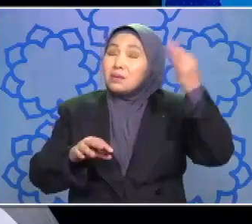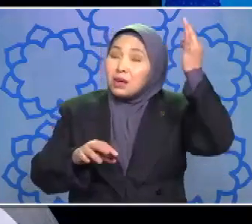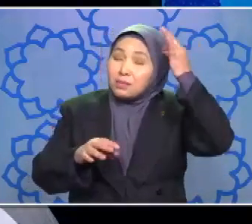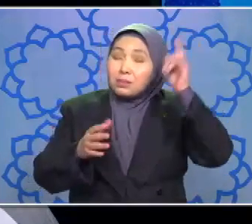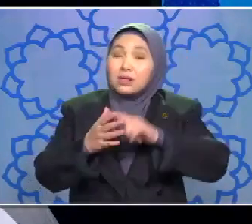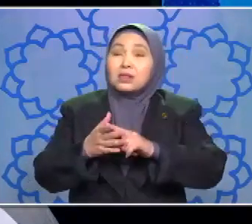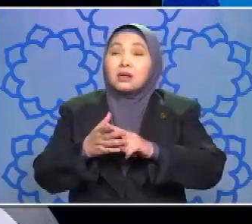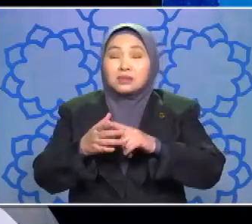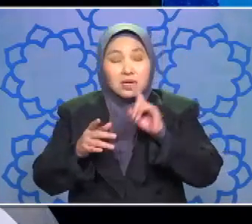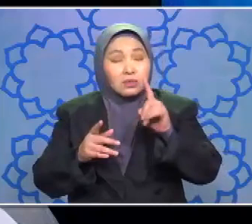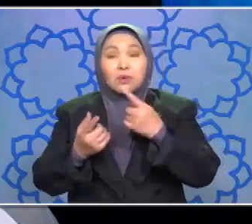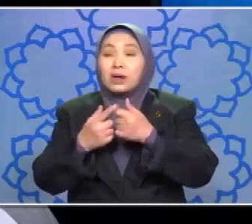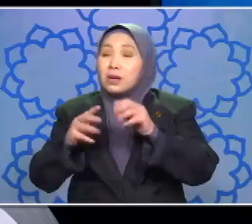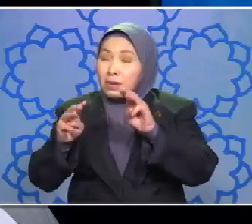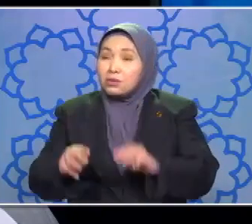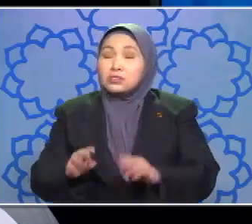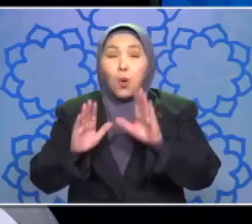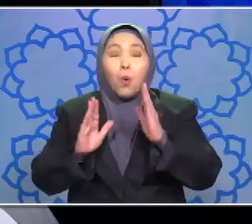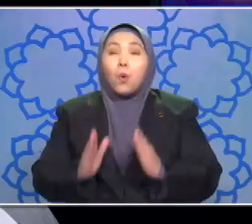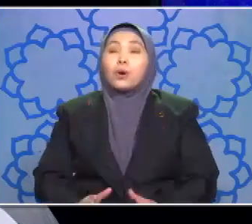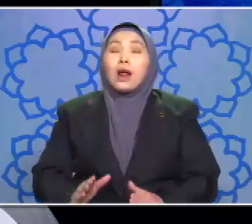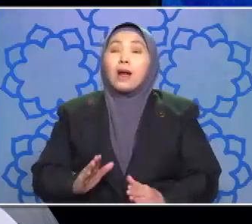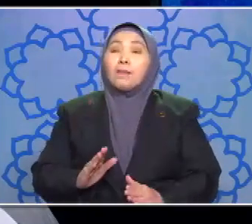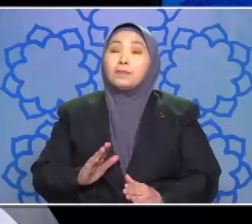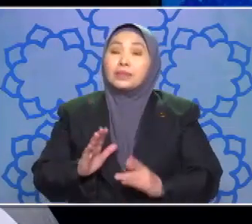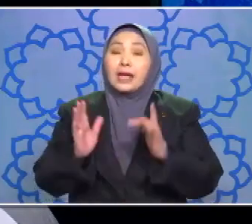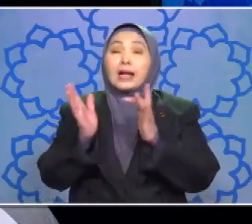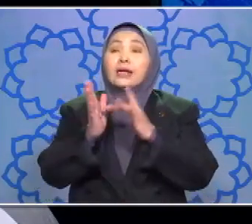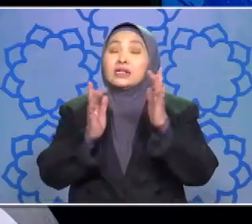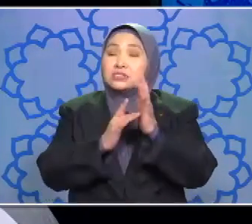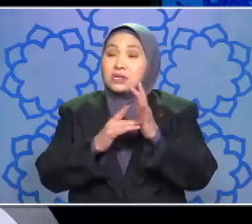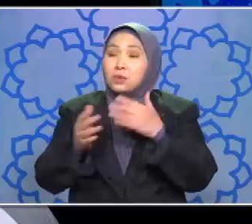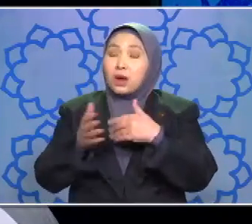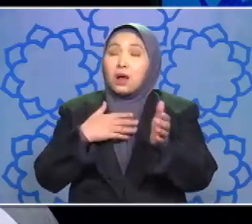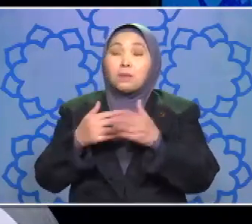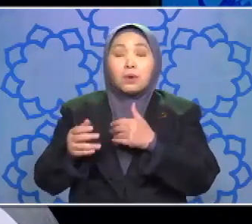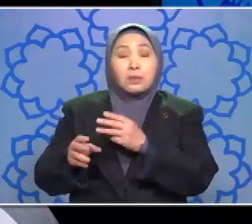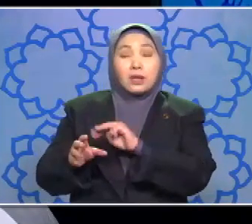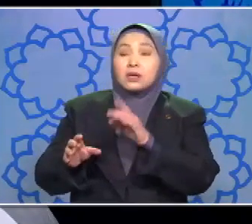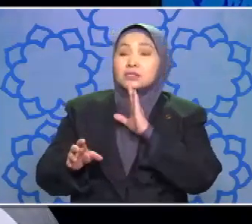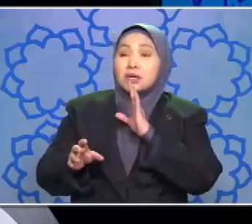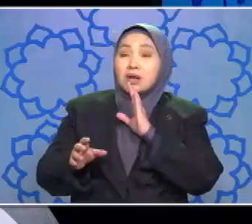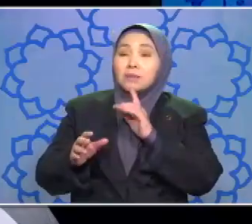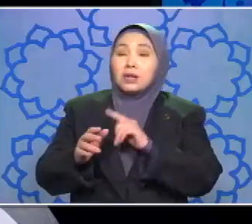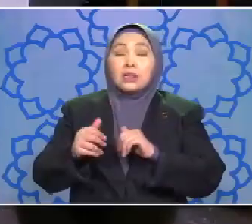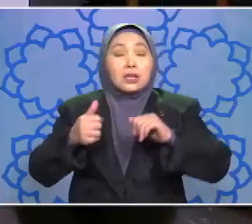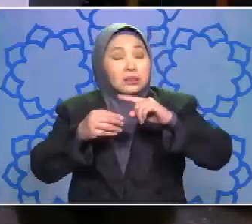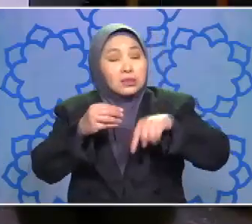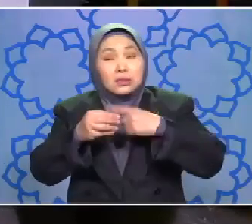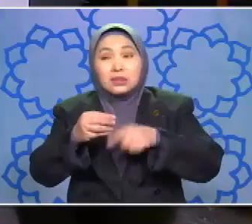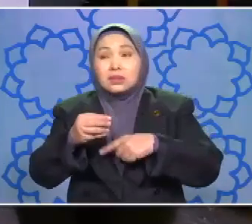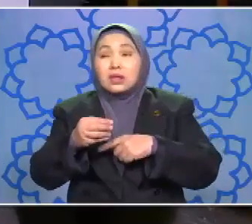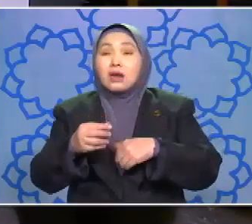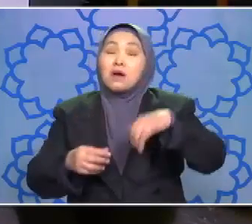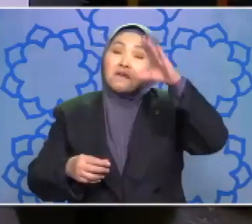merujuk kepada salah satu kumpulan manusia, orang Kristian. Ya. Walaupun mereka cakap apa Trinity Ustaz, ya, tetapi mereka biasanya cakap pasal Father and